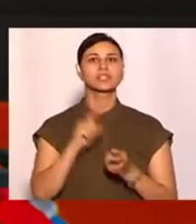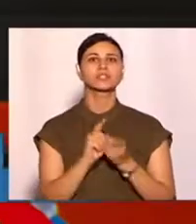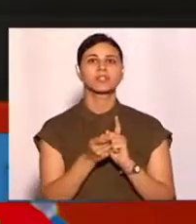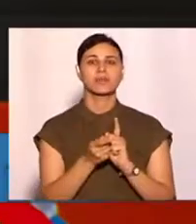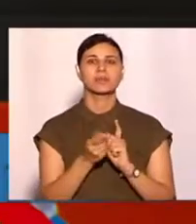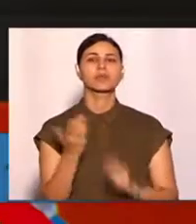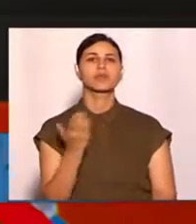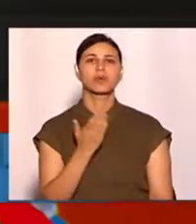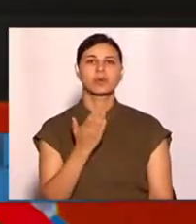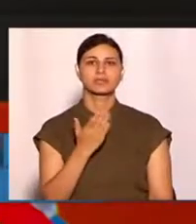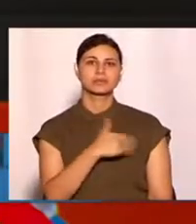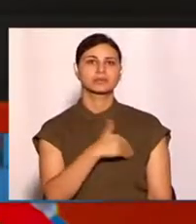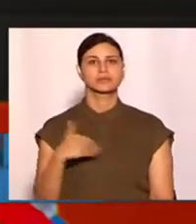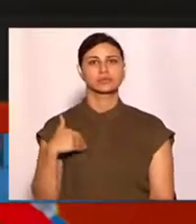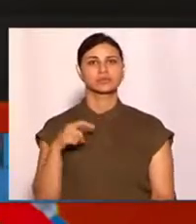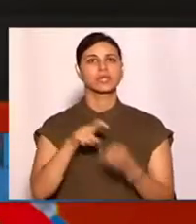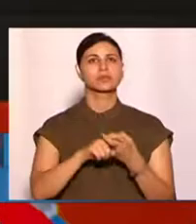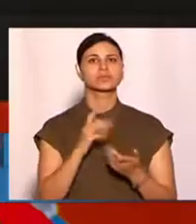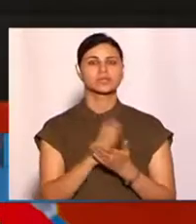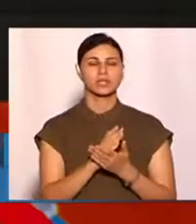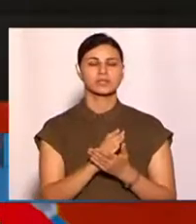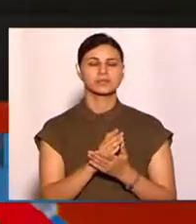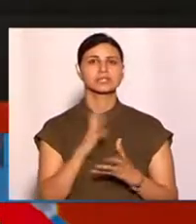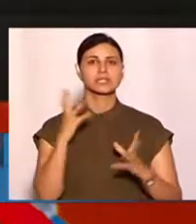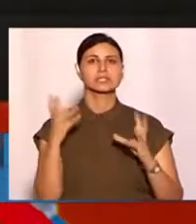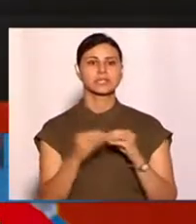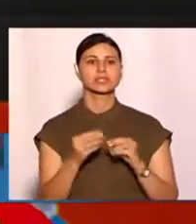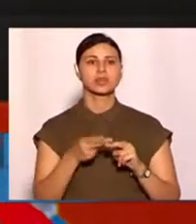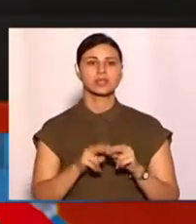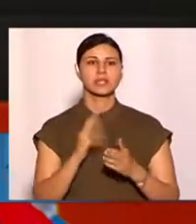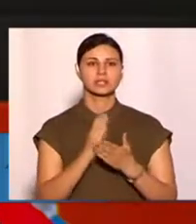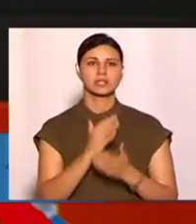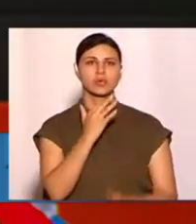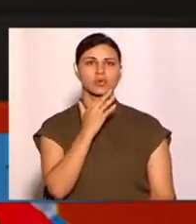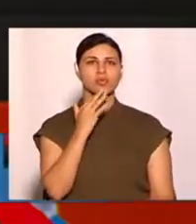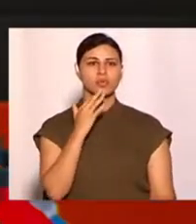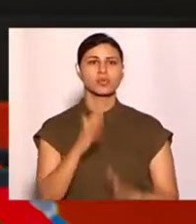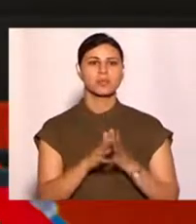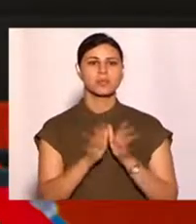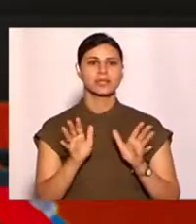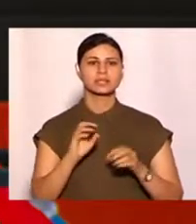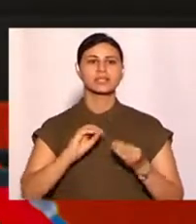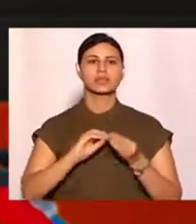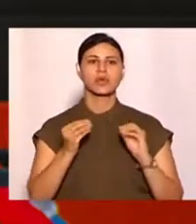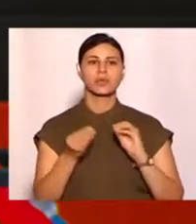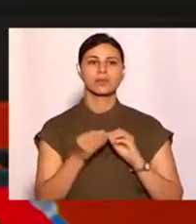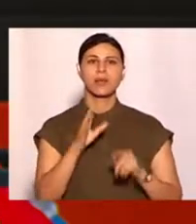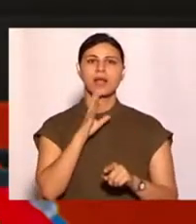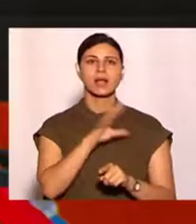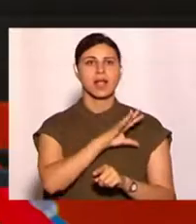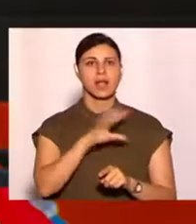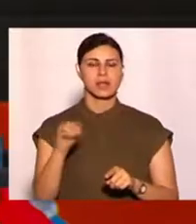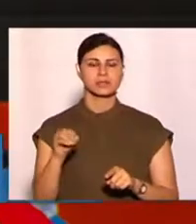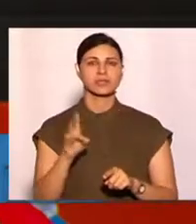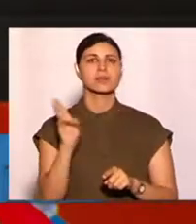ცვლილებები, რომელიც აღინიშნება სარძევე ჯირკვალში? როგორც აღნიშნეთ, ეს არის უმეტესწილად პრობლემა, ანუ ქალების